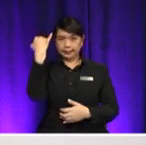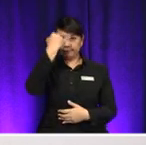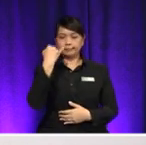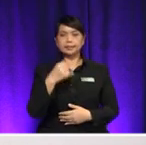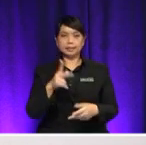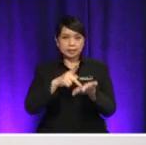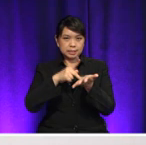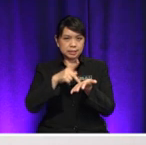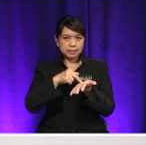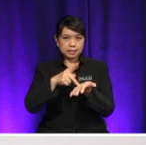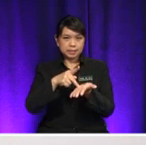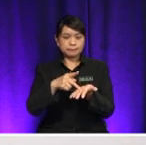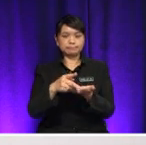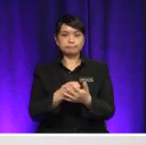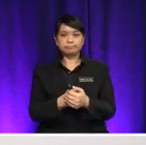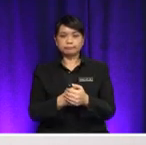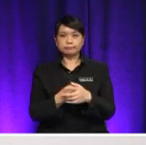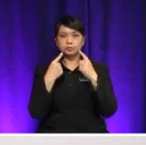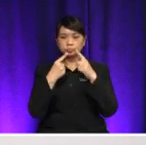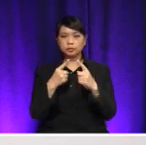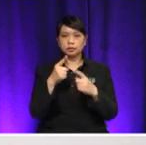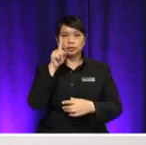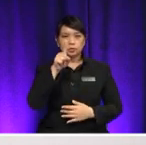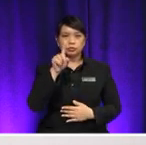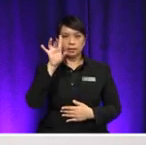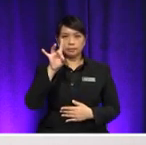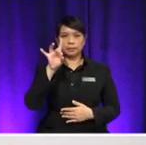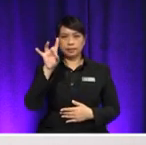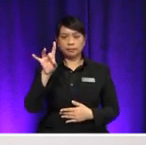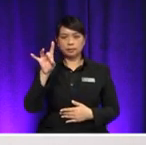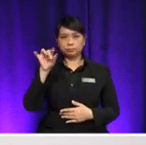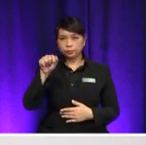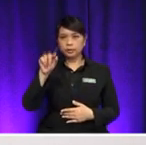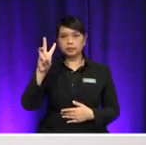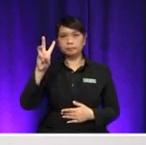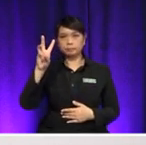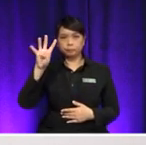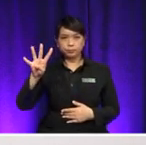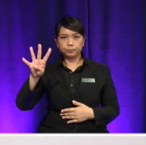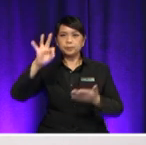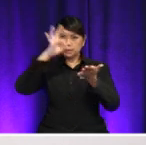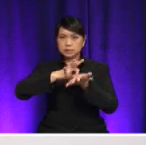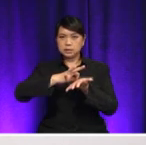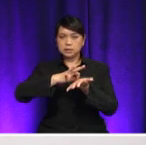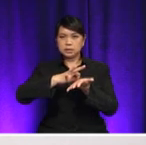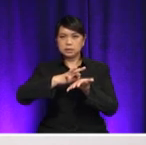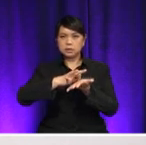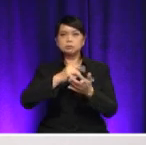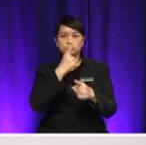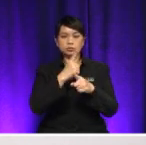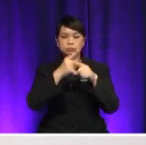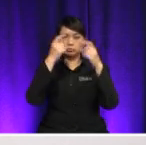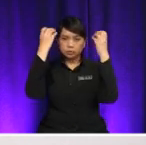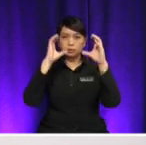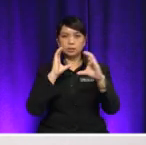jawabannya adalah 188 Ringgit 64 Sin betul tepat